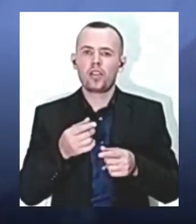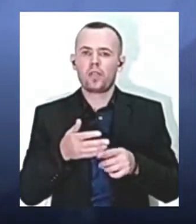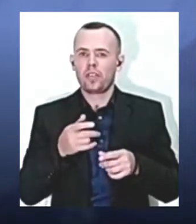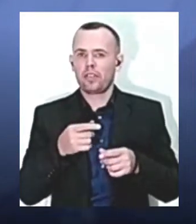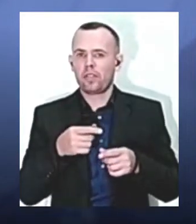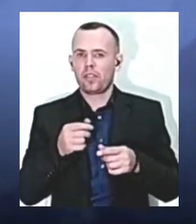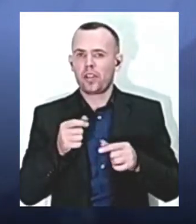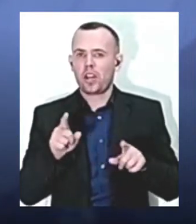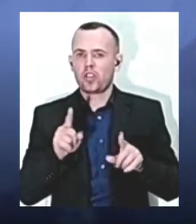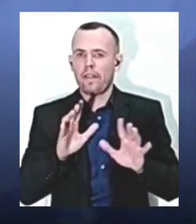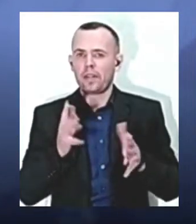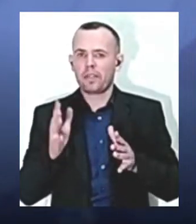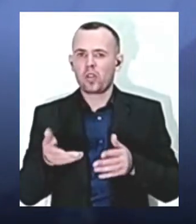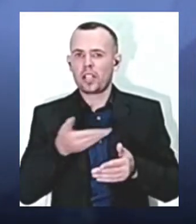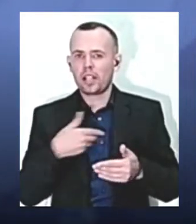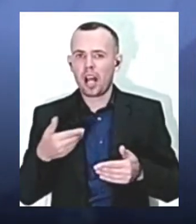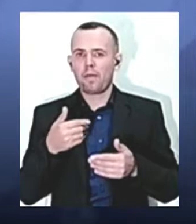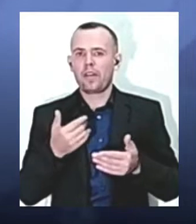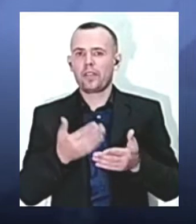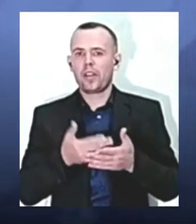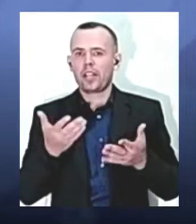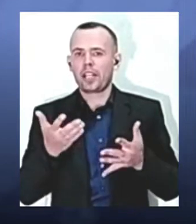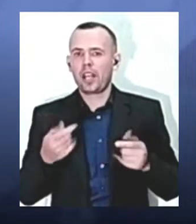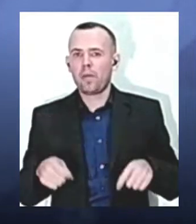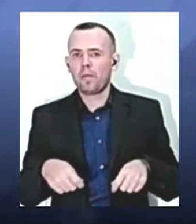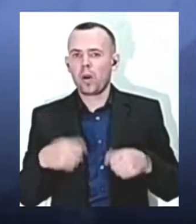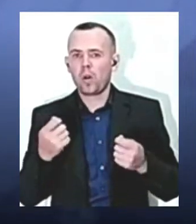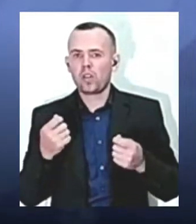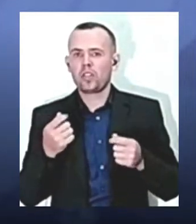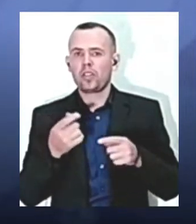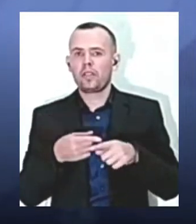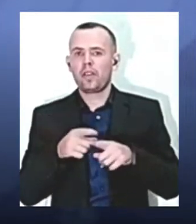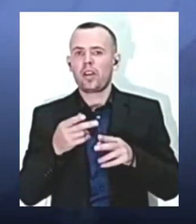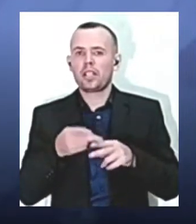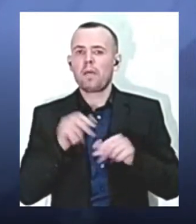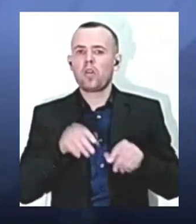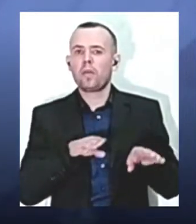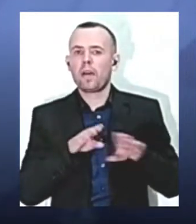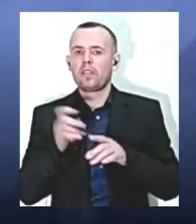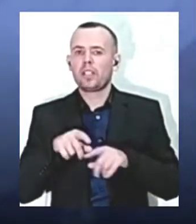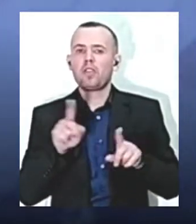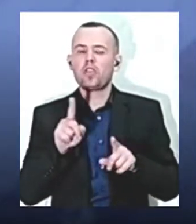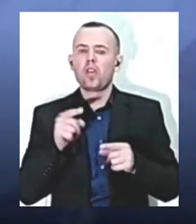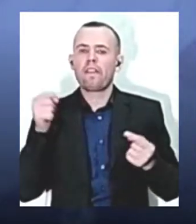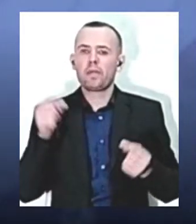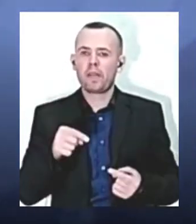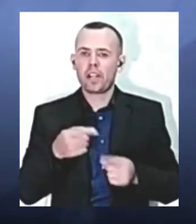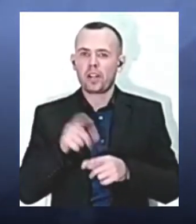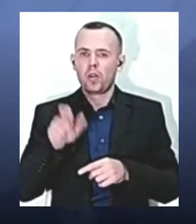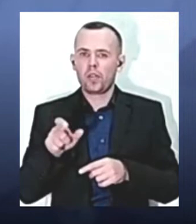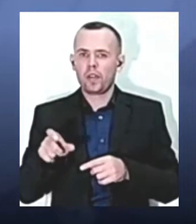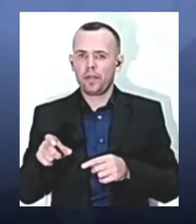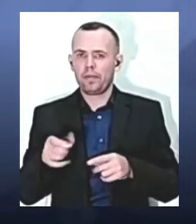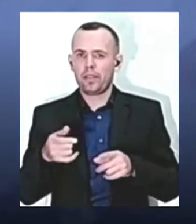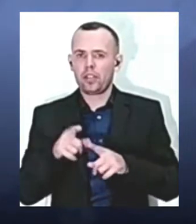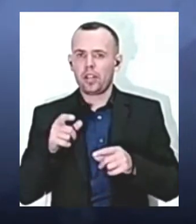правами людини, які є типові порушення. І це можна порівняти з тим, що відповідають люди. Тому що люди відповідають не зовсім